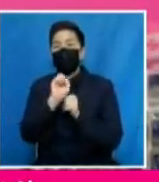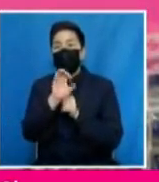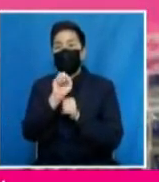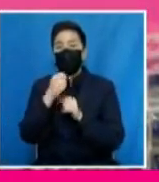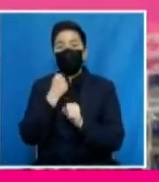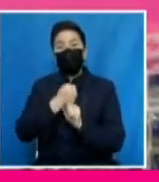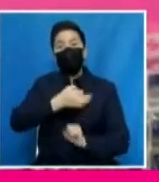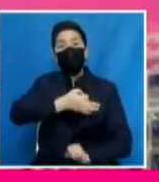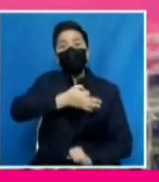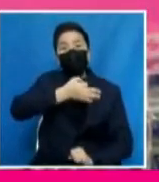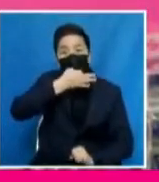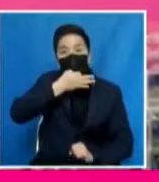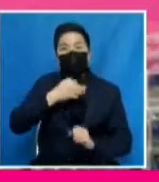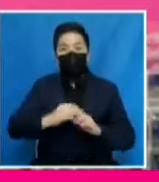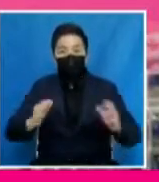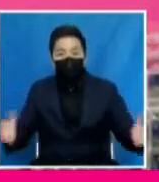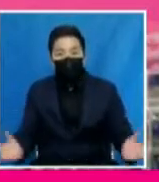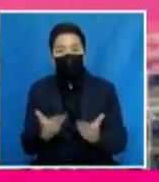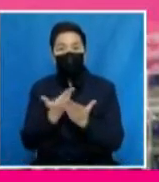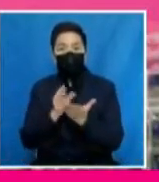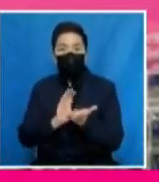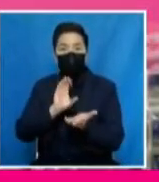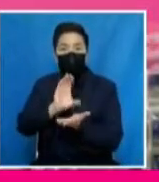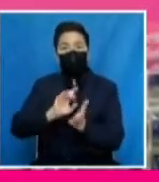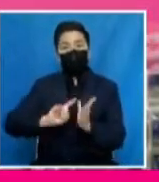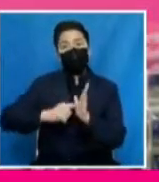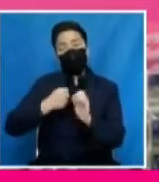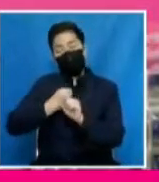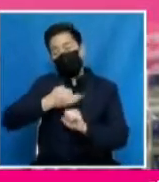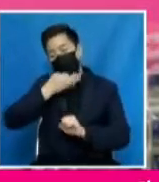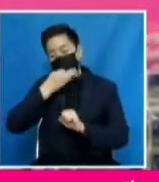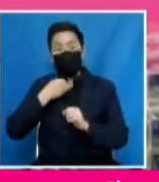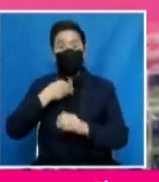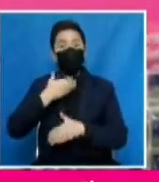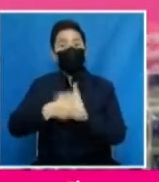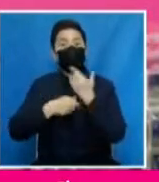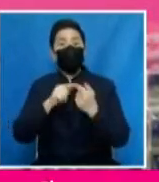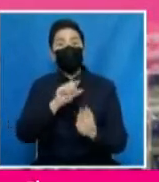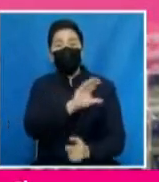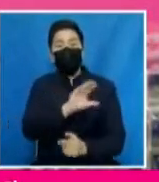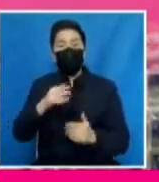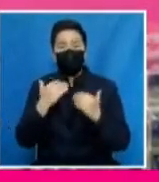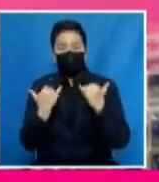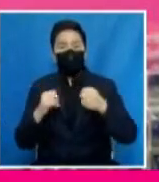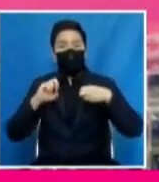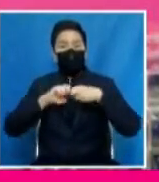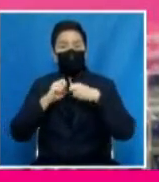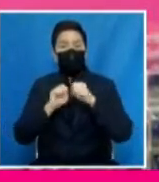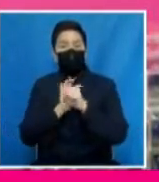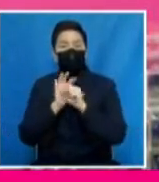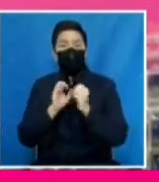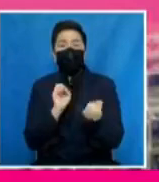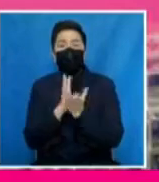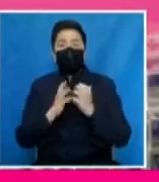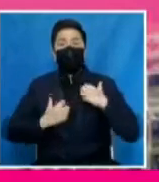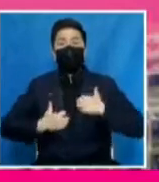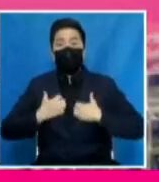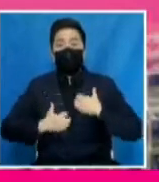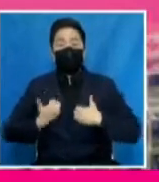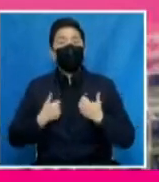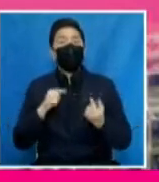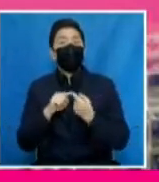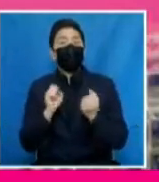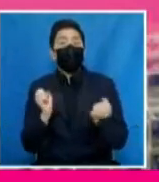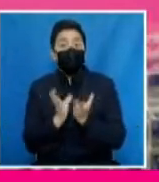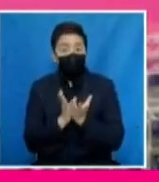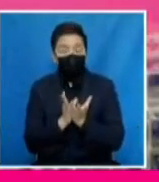ร้างงานสร้างอาชีพเพื่อเป็นเงินทุนเริ่มต้นในการประกอบอาชีพและบรรเทาความเดือดร้อนในการประกอบอาชีพจากการได้รับผลก